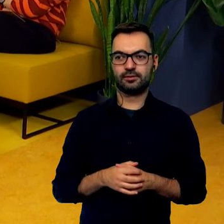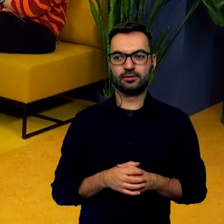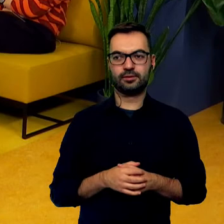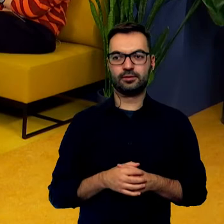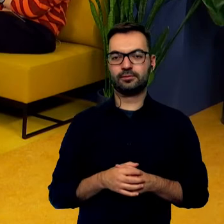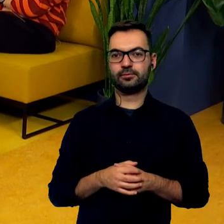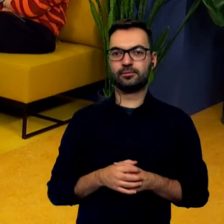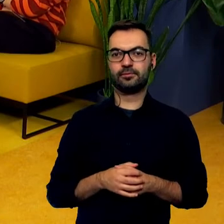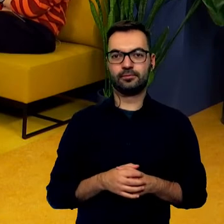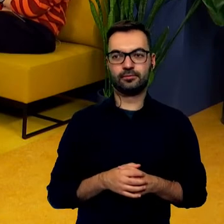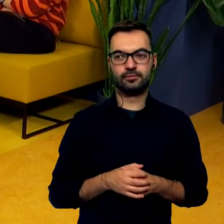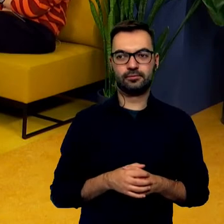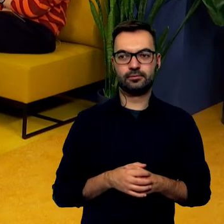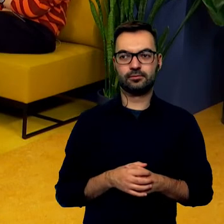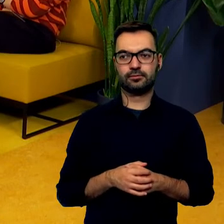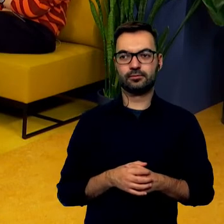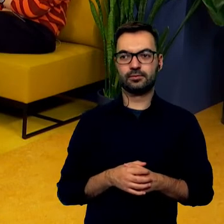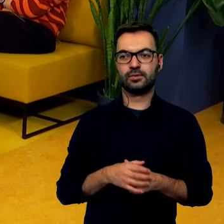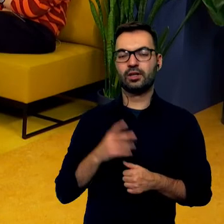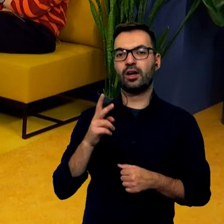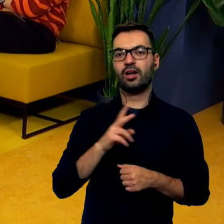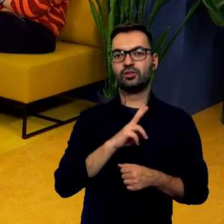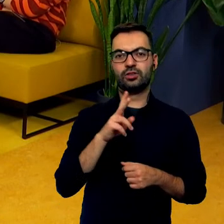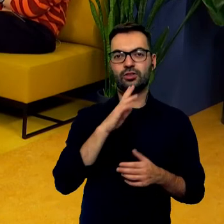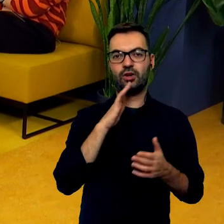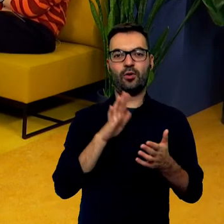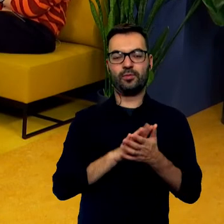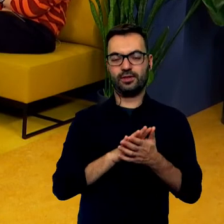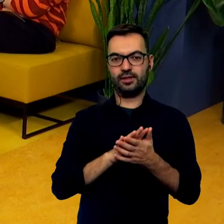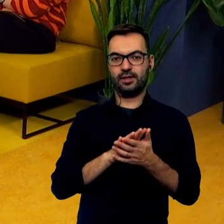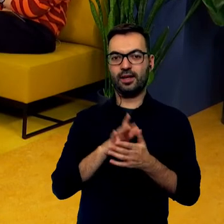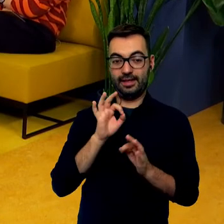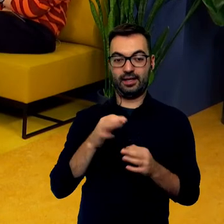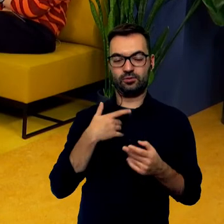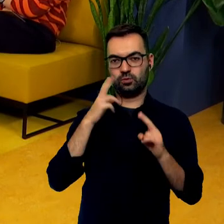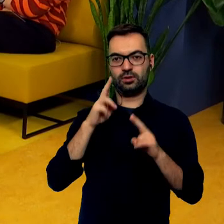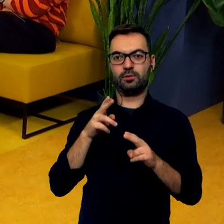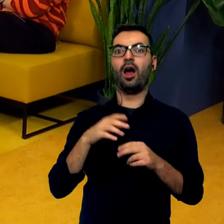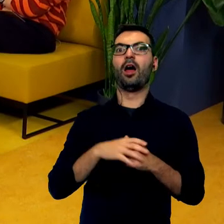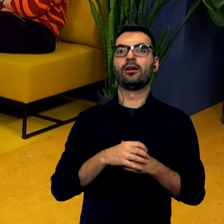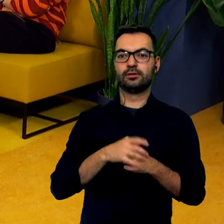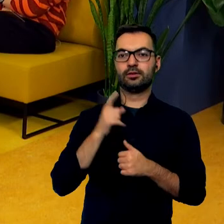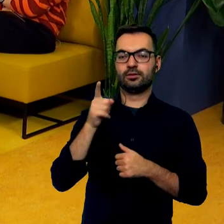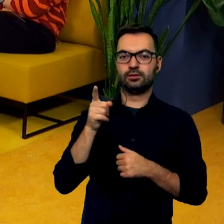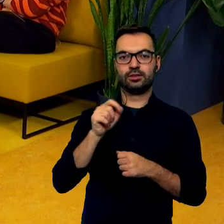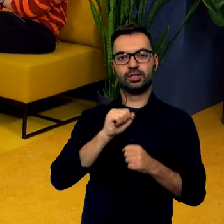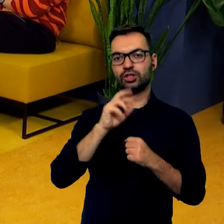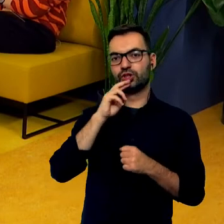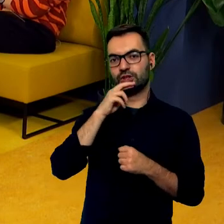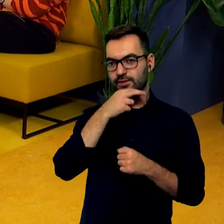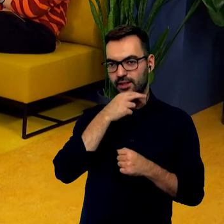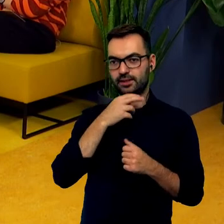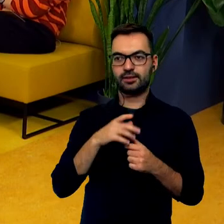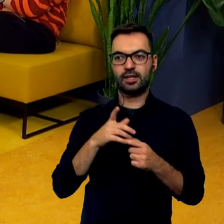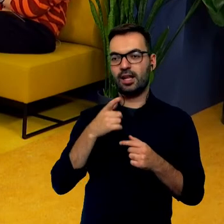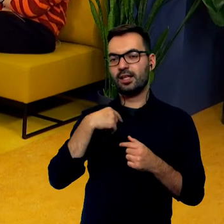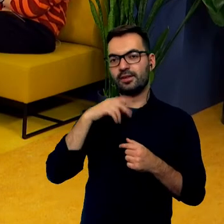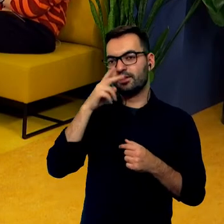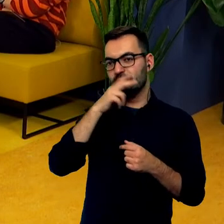i wpływanie na niego, bo czyjeś zdanie my a priori traktujemy jako o, jemu stała się krzywda, tak?